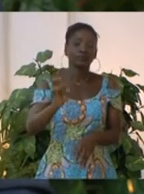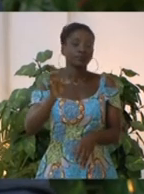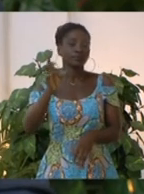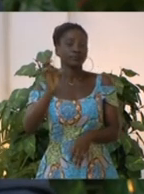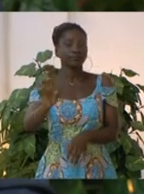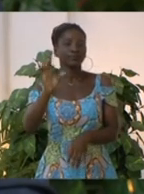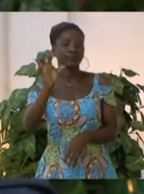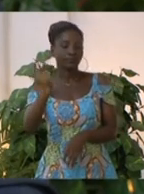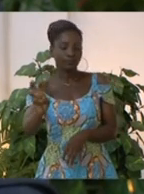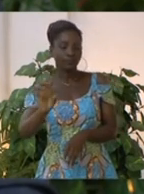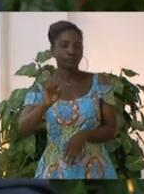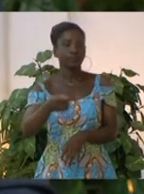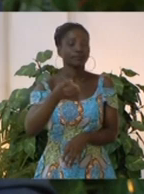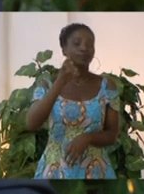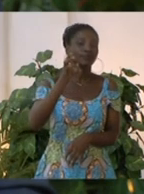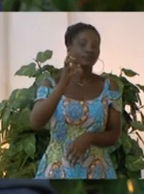76,85%.